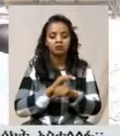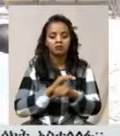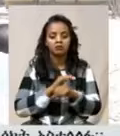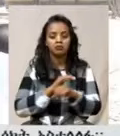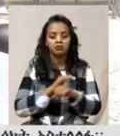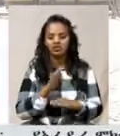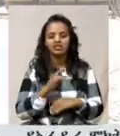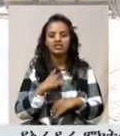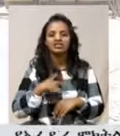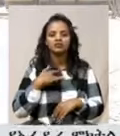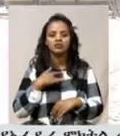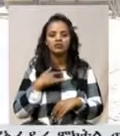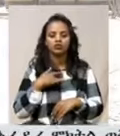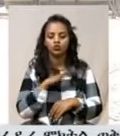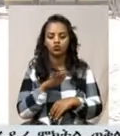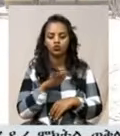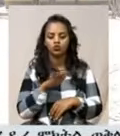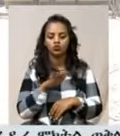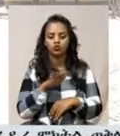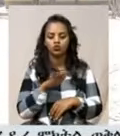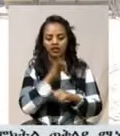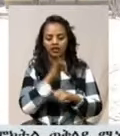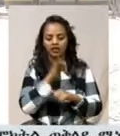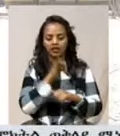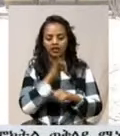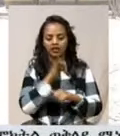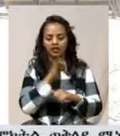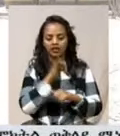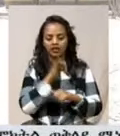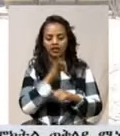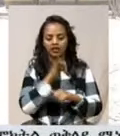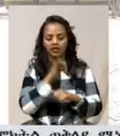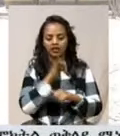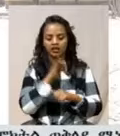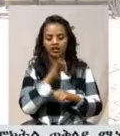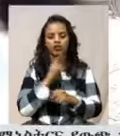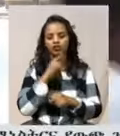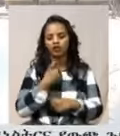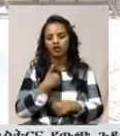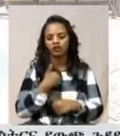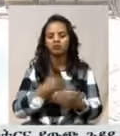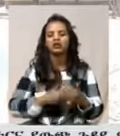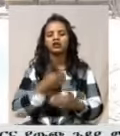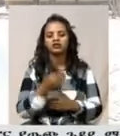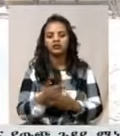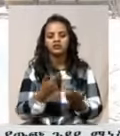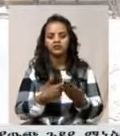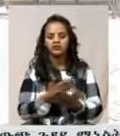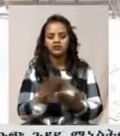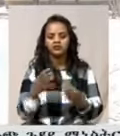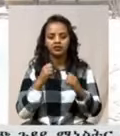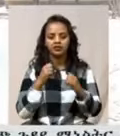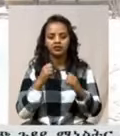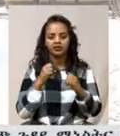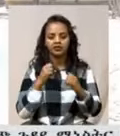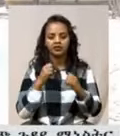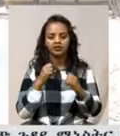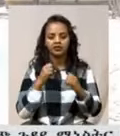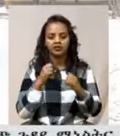የኢትዮጵያዊነት ስሜትን ልጆቹ ጋር የመፍጠር ስራ እንደ ተቋም ትምህርት ቤታችን እየሰራ ነው ያለው። በቀጣይም ይሄንን ነገር ነው አጠናክረን